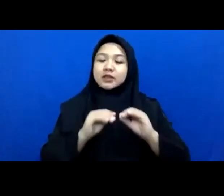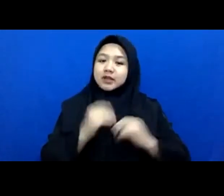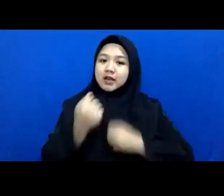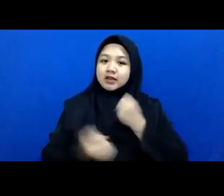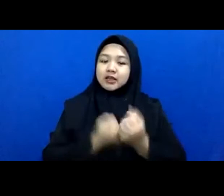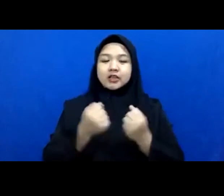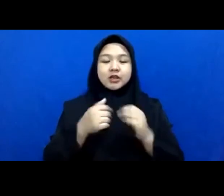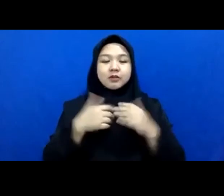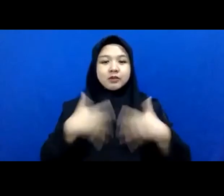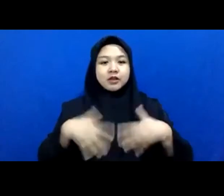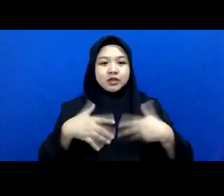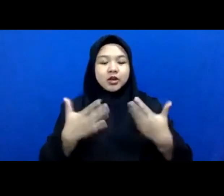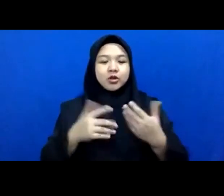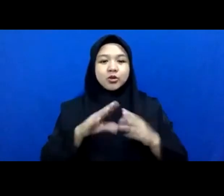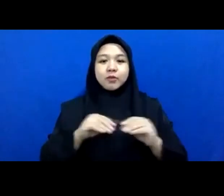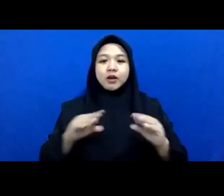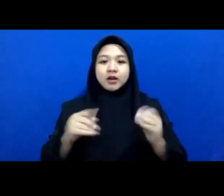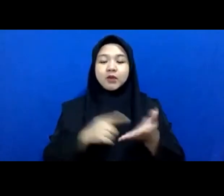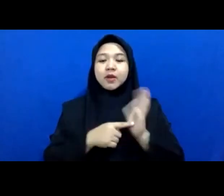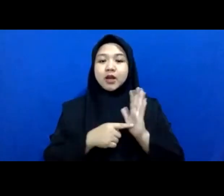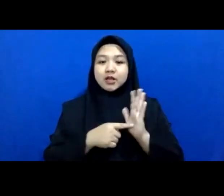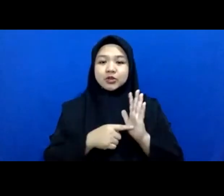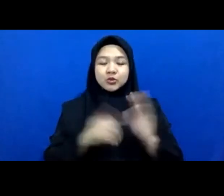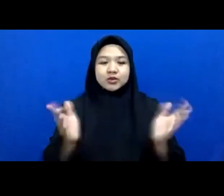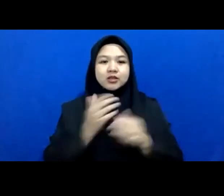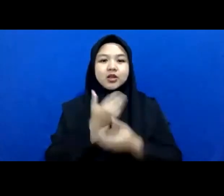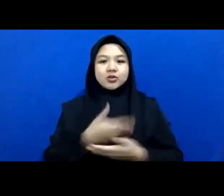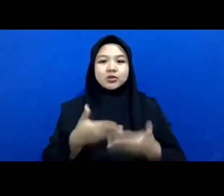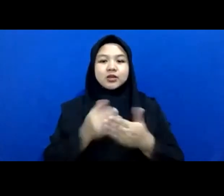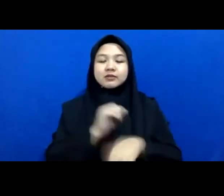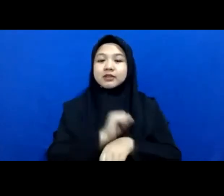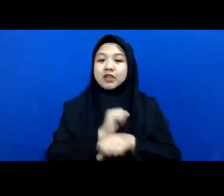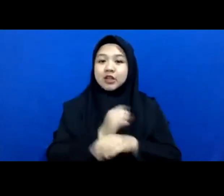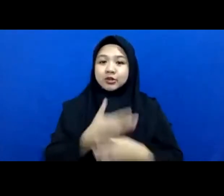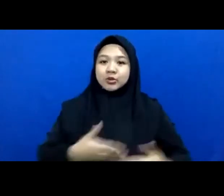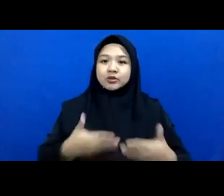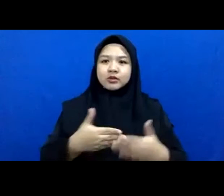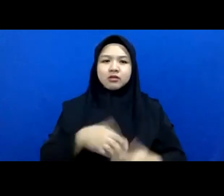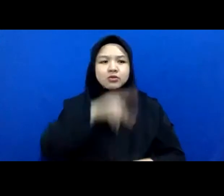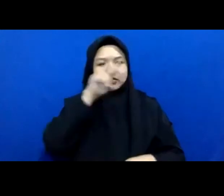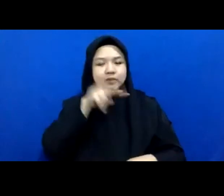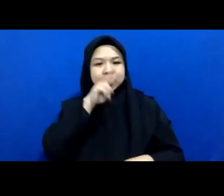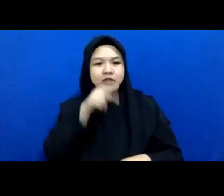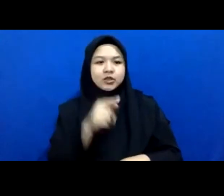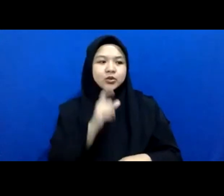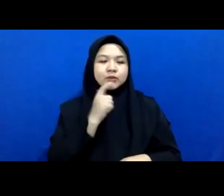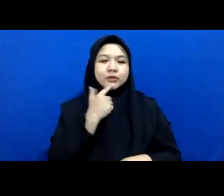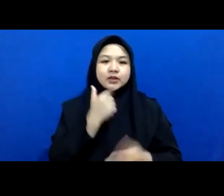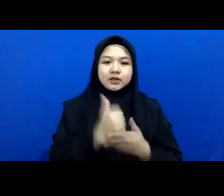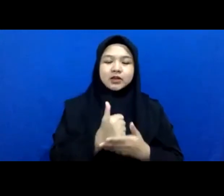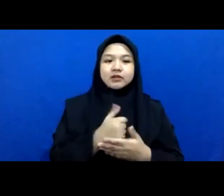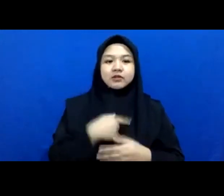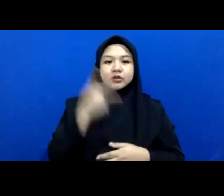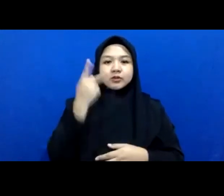praktikum ataupun program magang bagi mahasiswa kesejahteraan sosial, pekerjaan sosial, supervisi menjadi sarana yang penting untuk memelihara